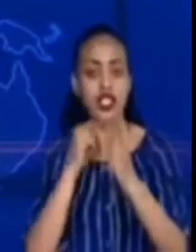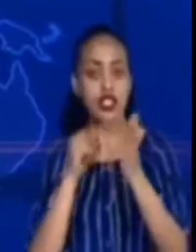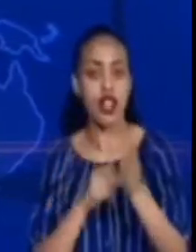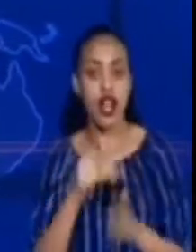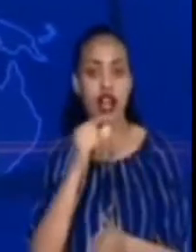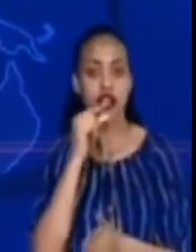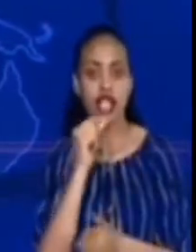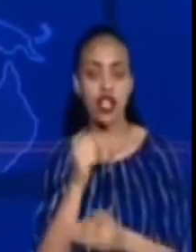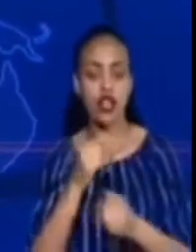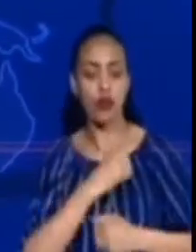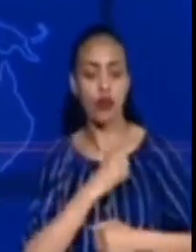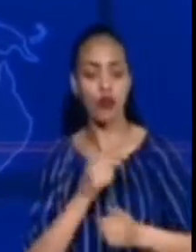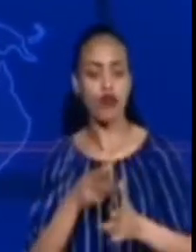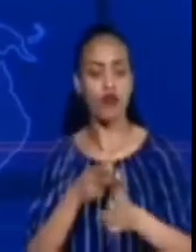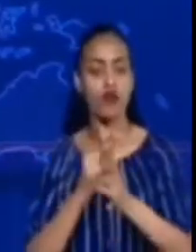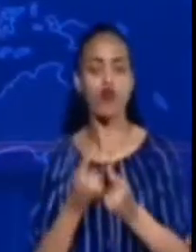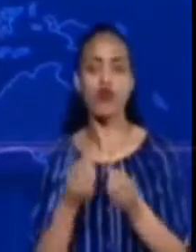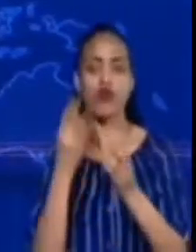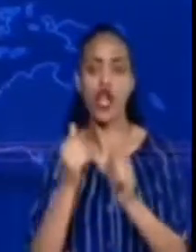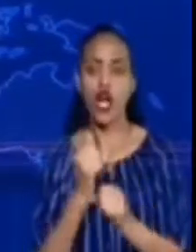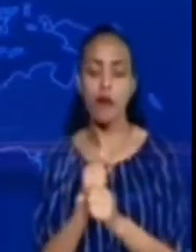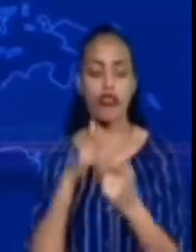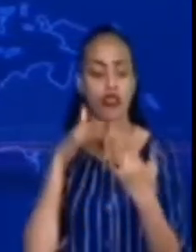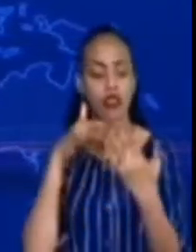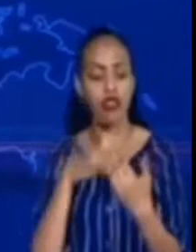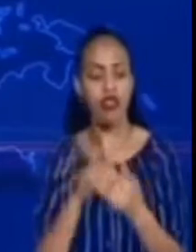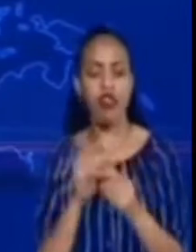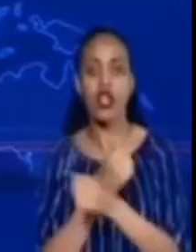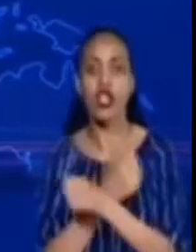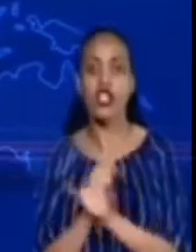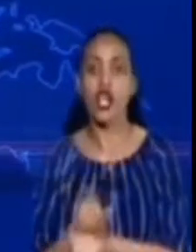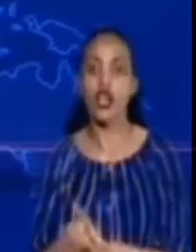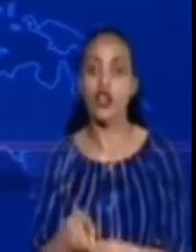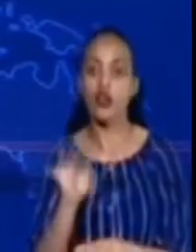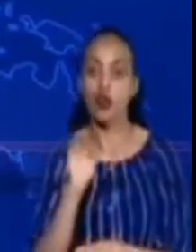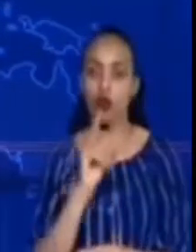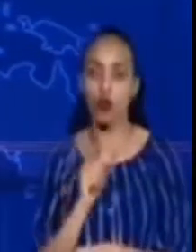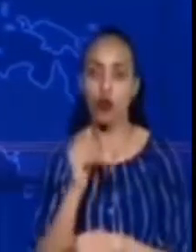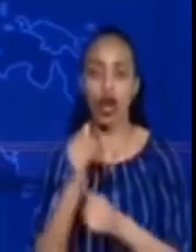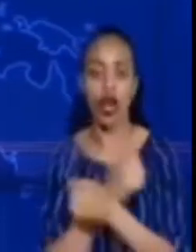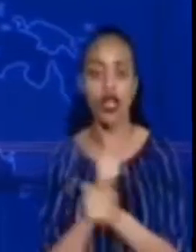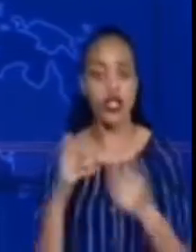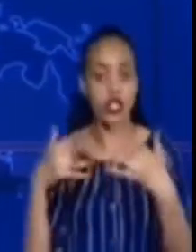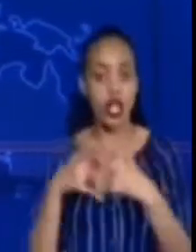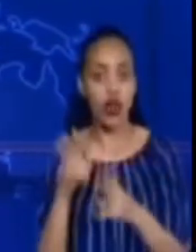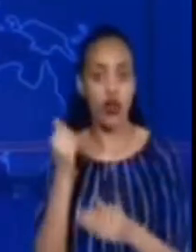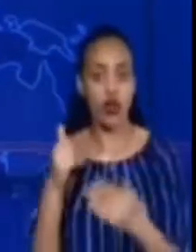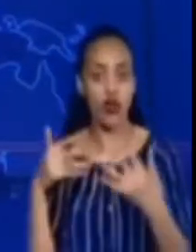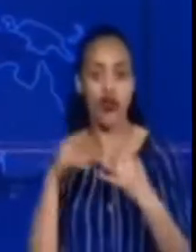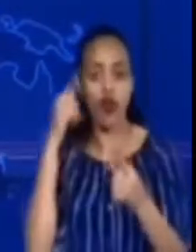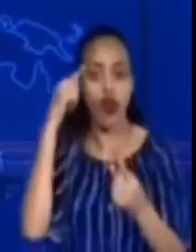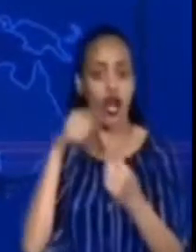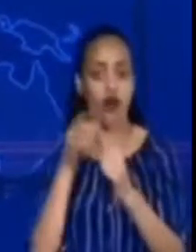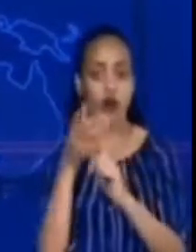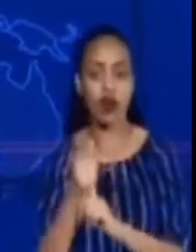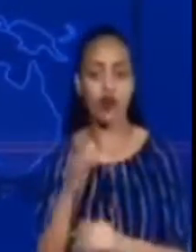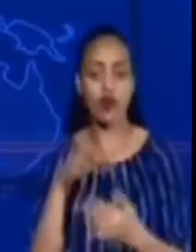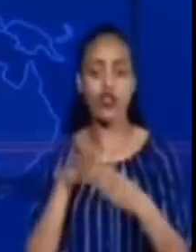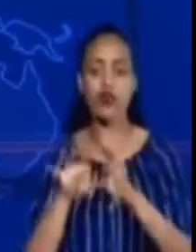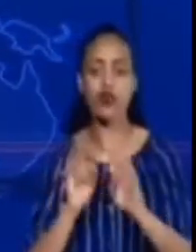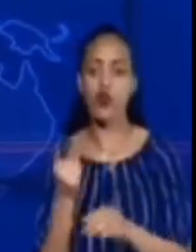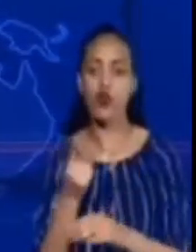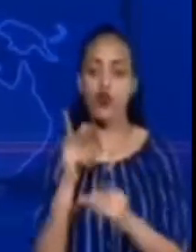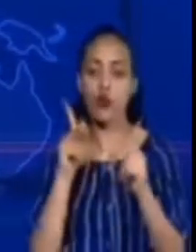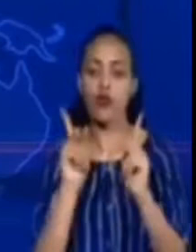سايوارد انيالم سايوارد مصحف يصاف عند جغنا استاذ علي اسكي ما انه يا استاذ جغنا